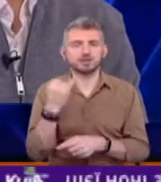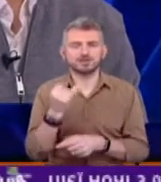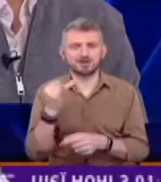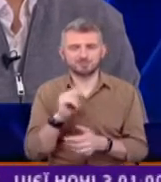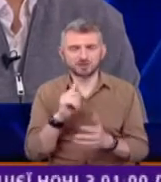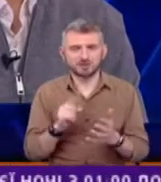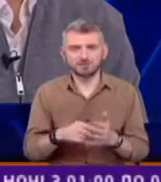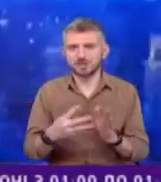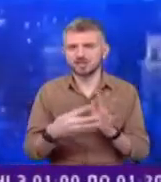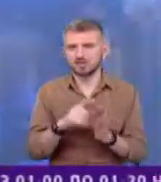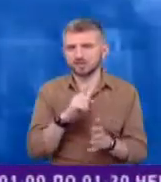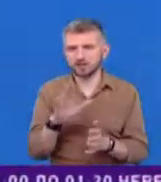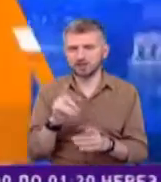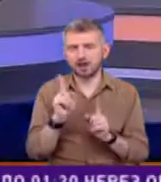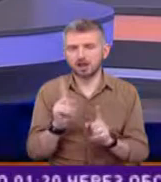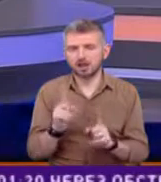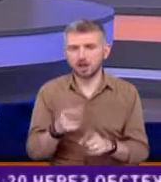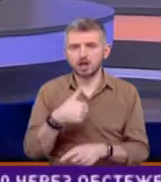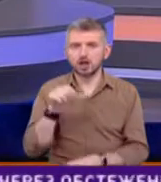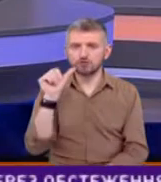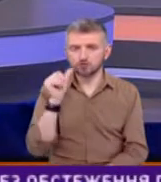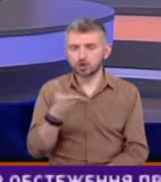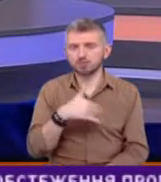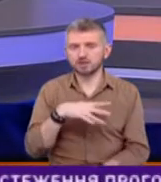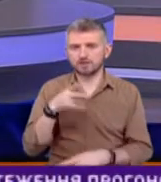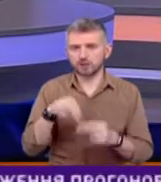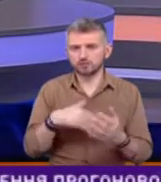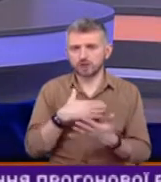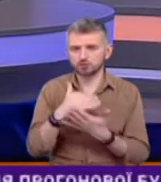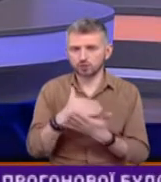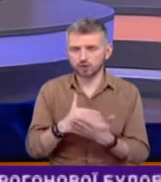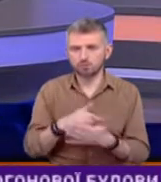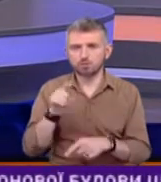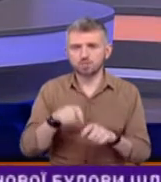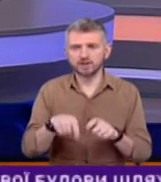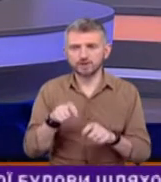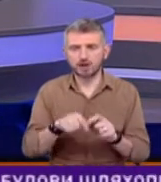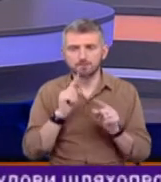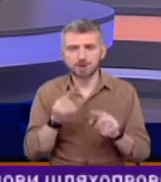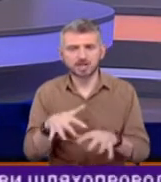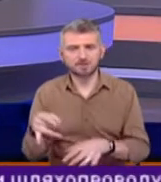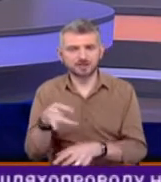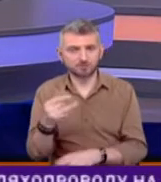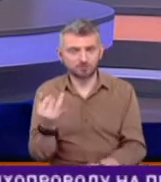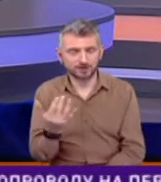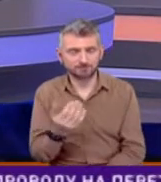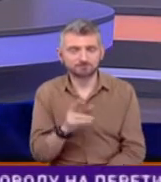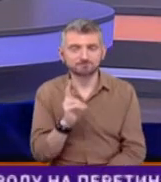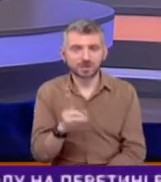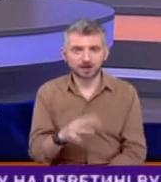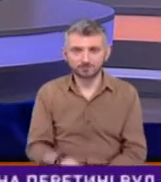момент. 9 хвилин, але в принципі, і вчора от ми завершували наш ефір, перевіряємо парламентська республіка. Яким